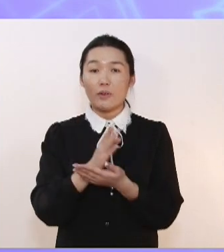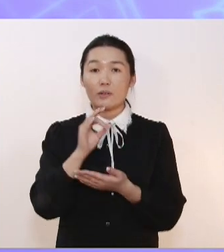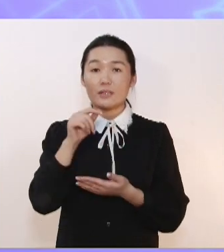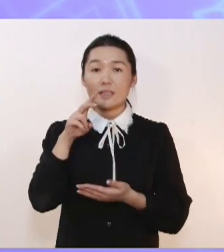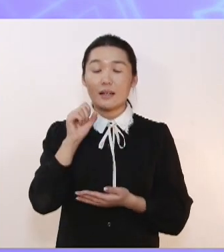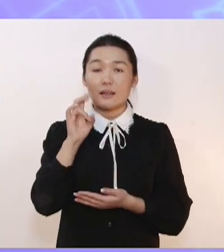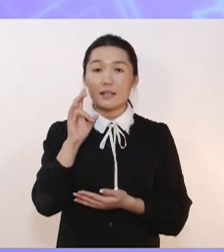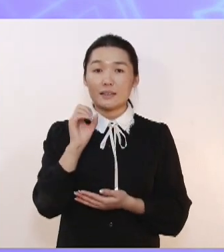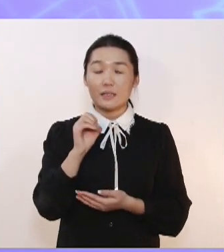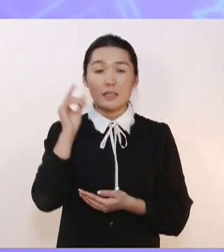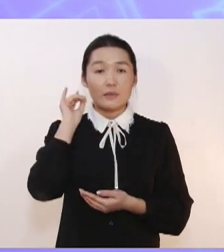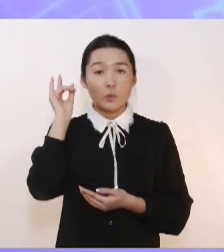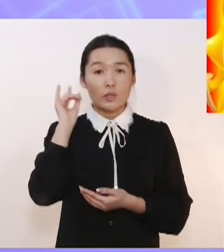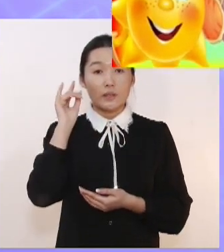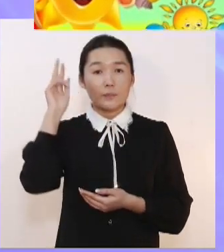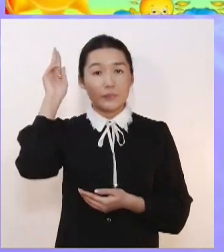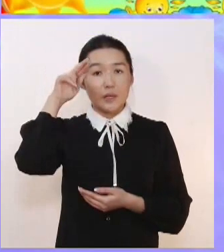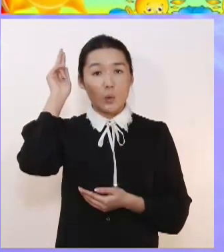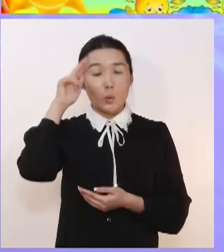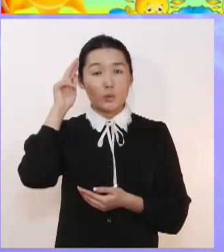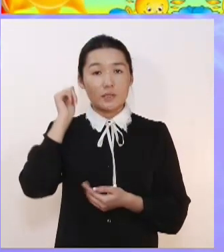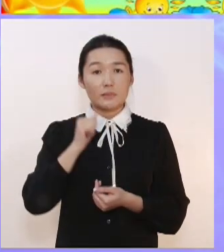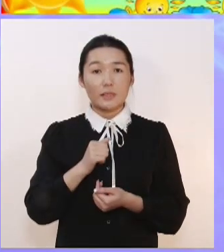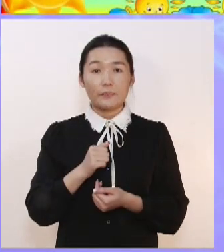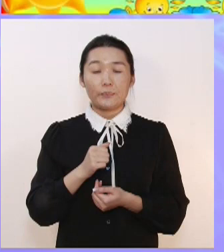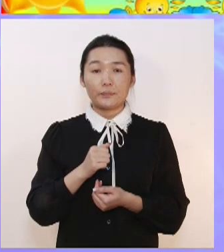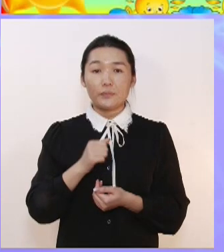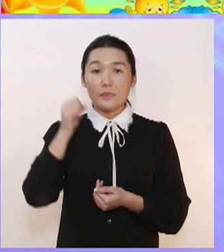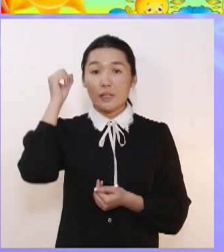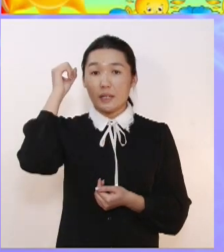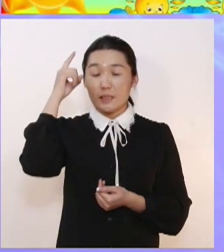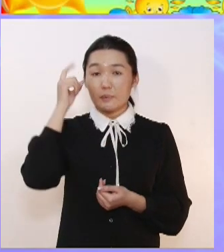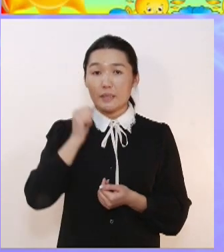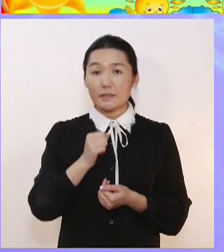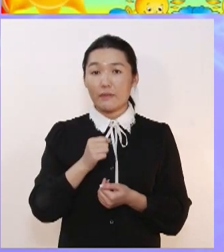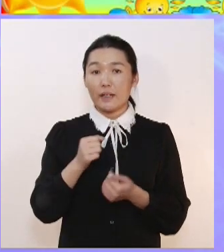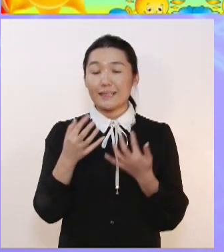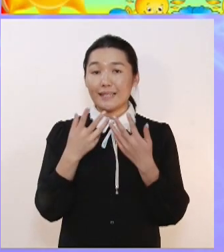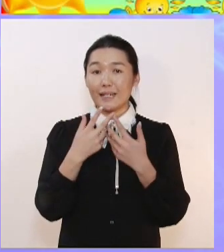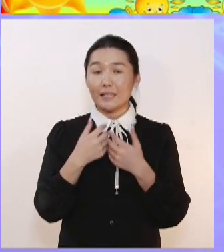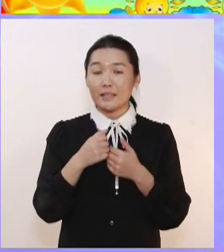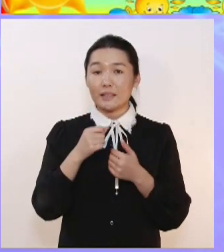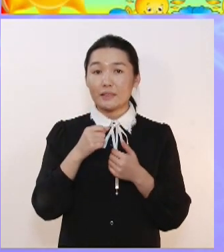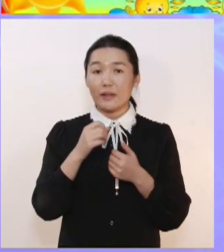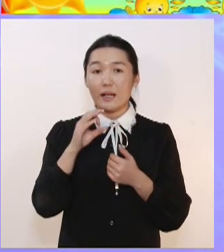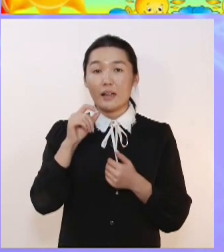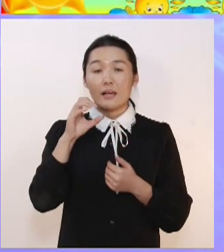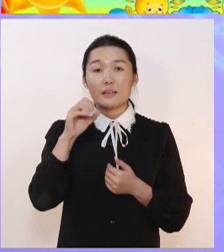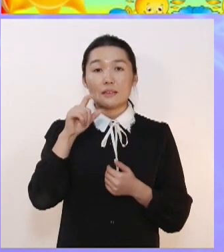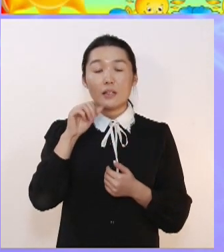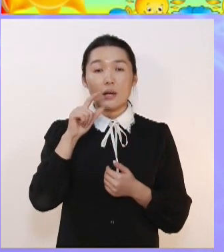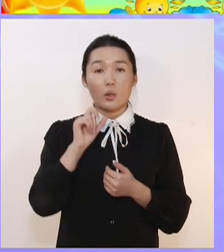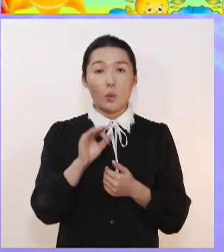согласные звуки. Научимся распознавать количество слогов в слове по